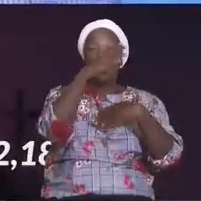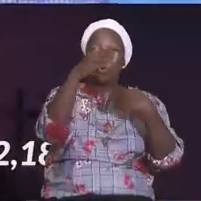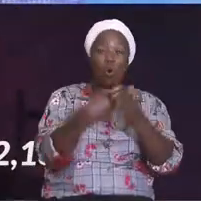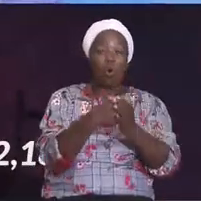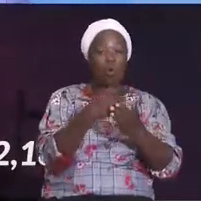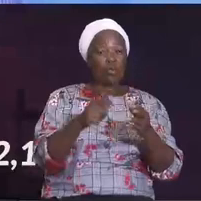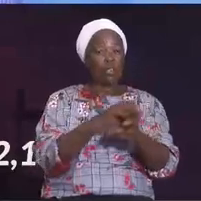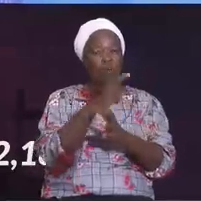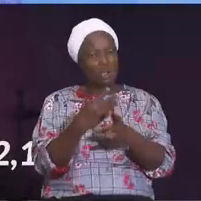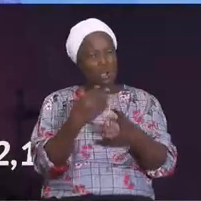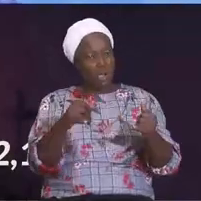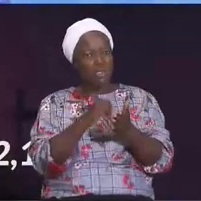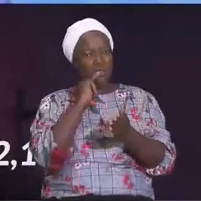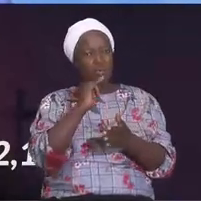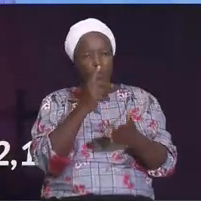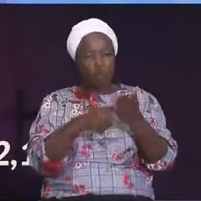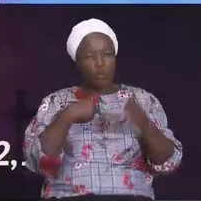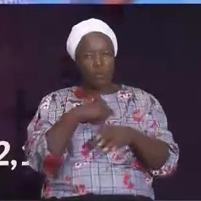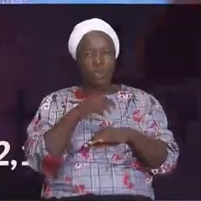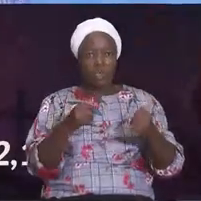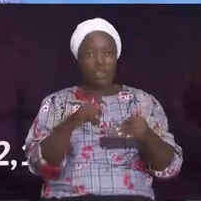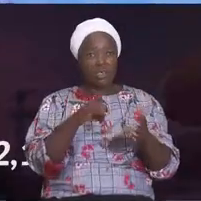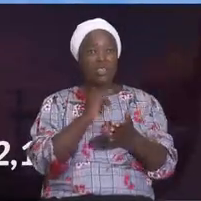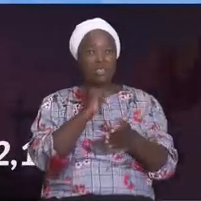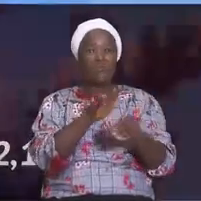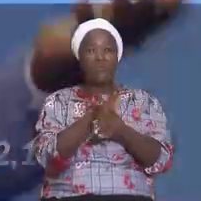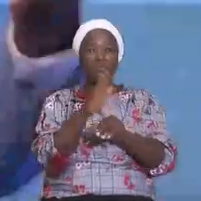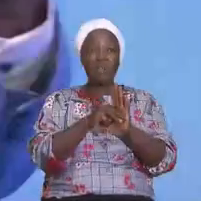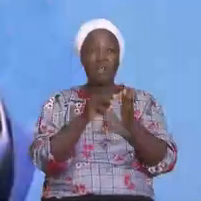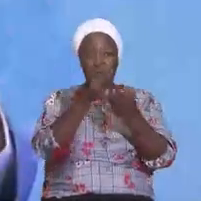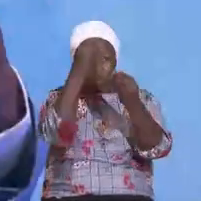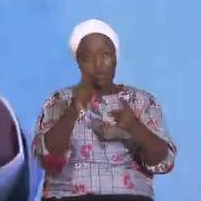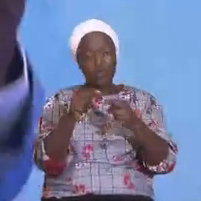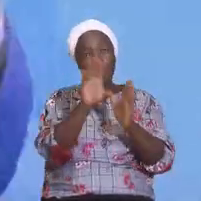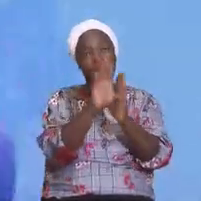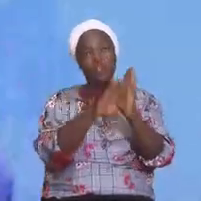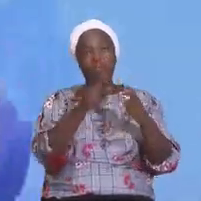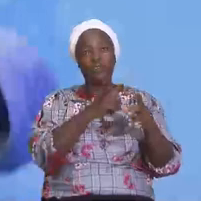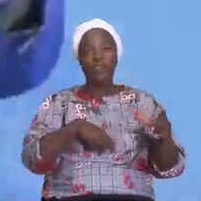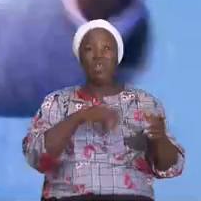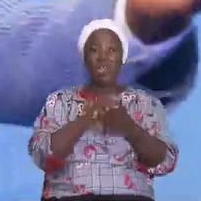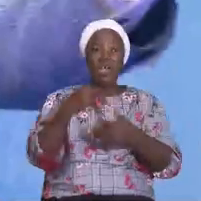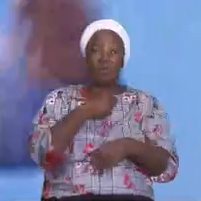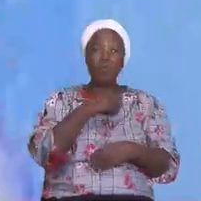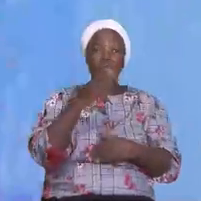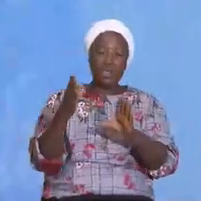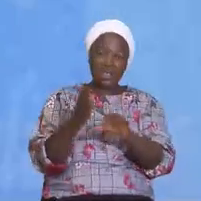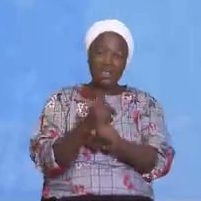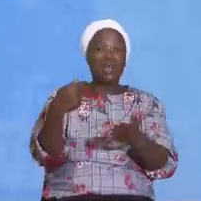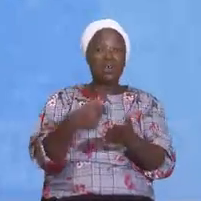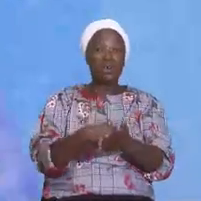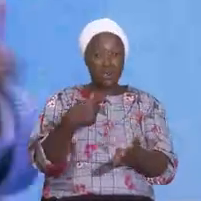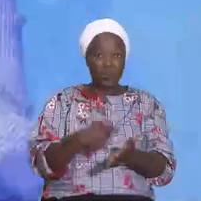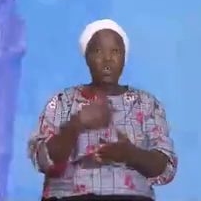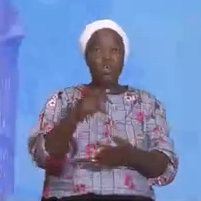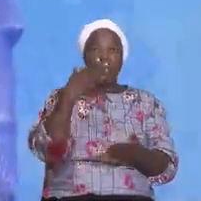allez partout dans le monde. Ce que nous faisons, c'est l'accomplissement, l'obéissance au commandement